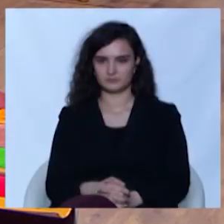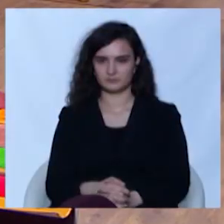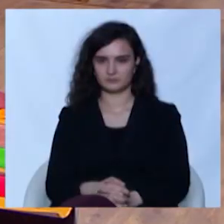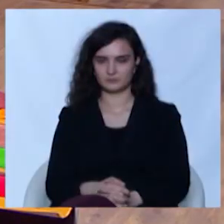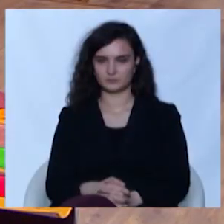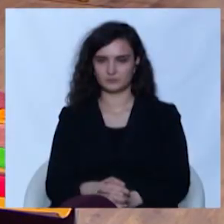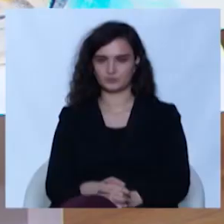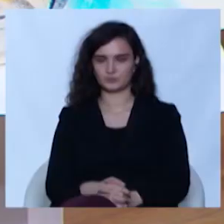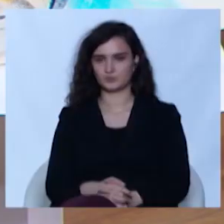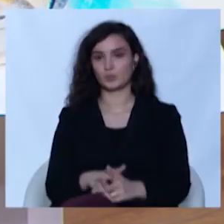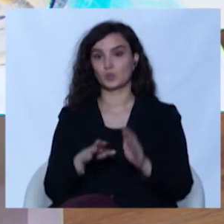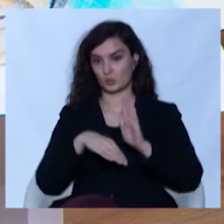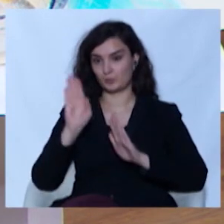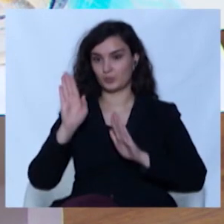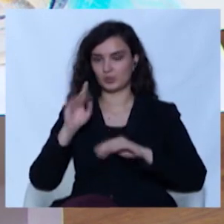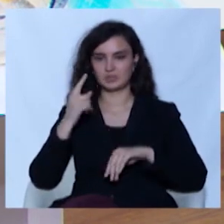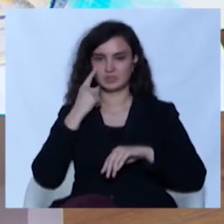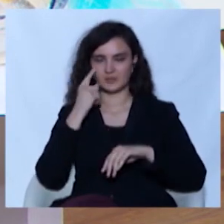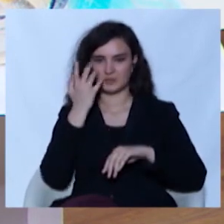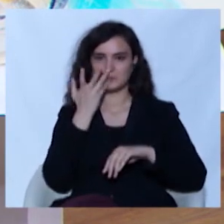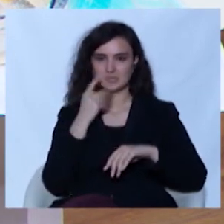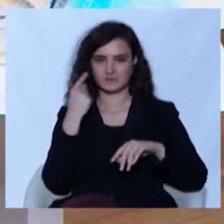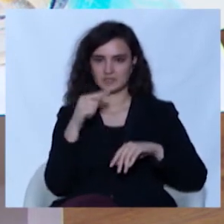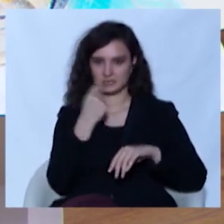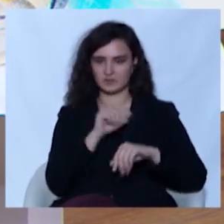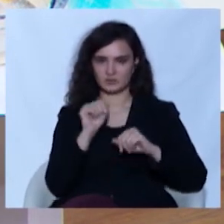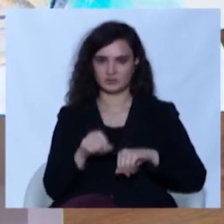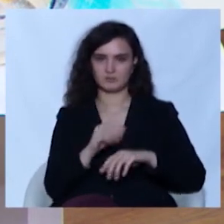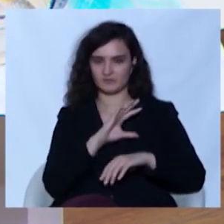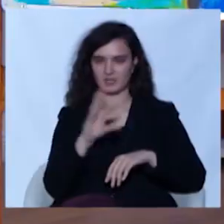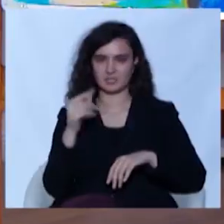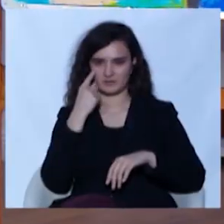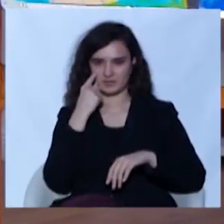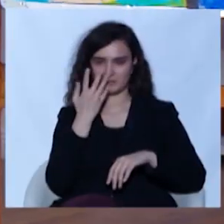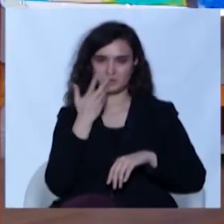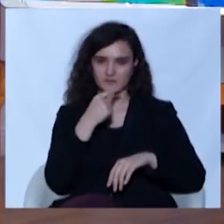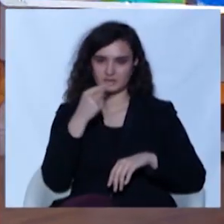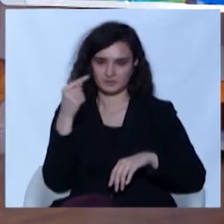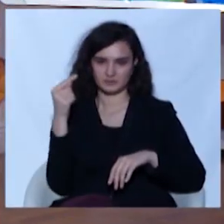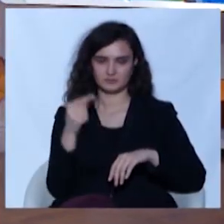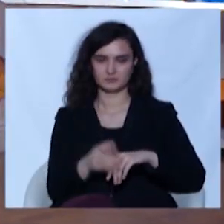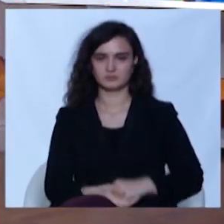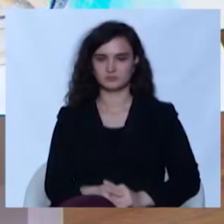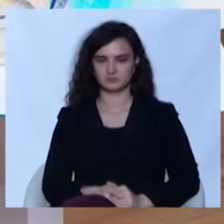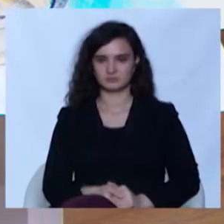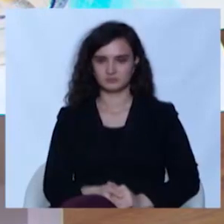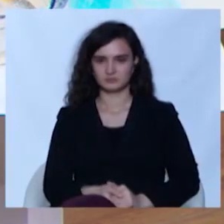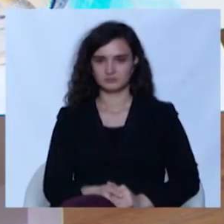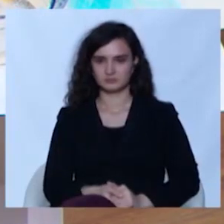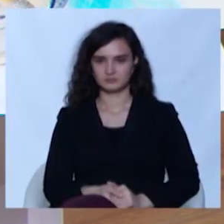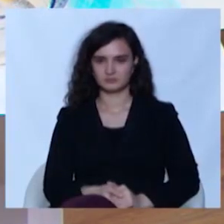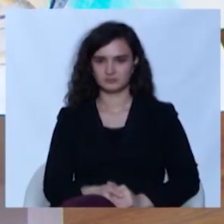упро, цитра. Твалис перис, хадес хва, как ойлес, хо? Сурам дениме пери